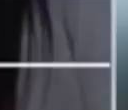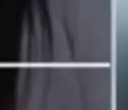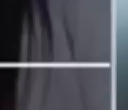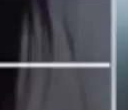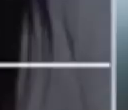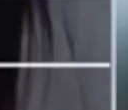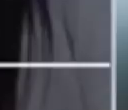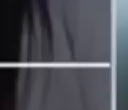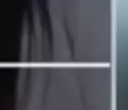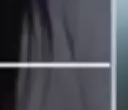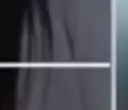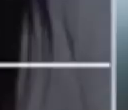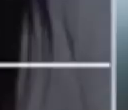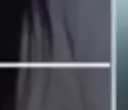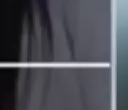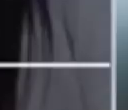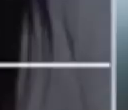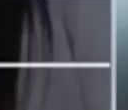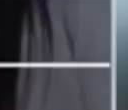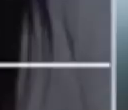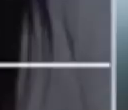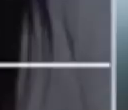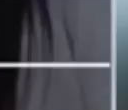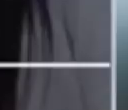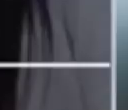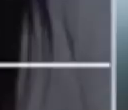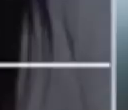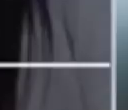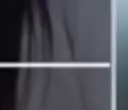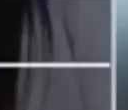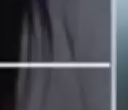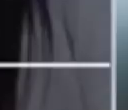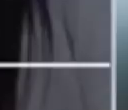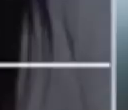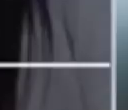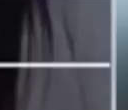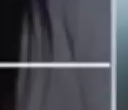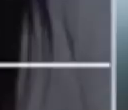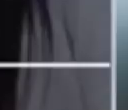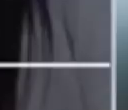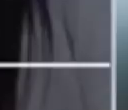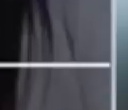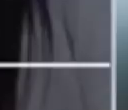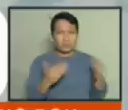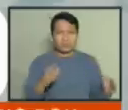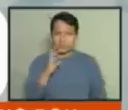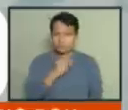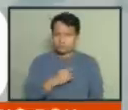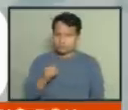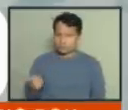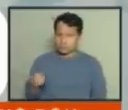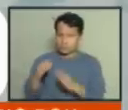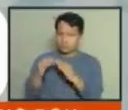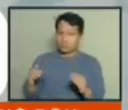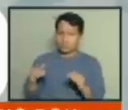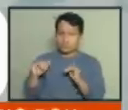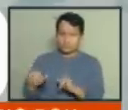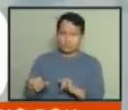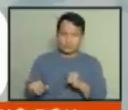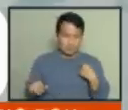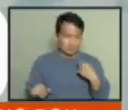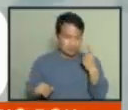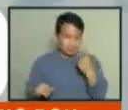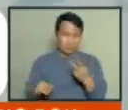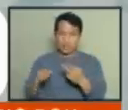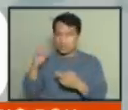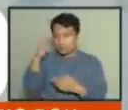nung gabi, nahanap namin silang dalawa. Okay, kanino sila tumira nung... Hindi nila sinasabi po, sir, kung sino ang tinitirhan po. So, nahanap nyo? Upo, kasi